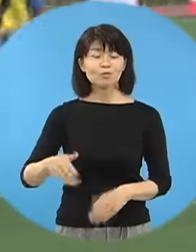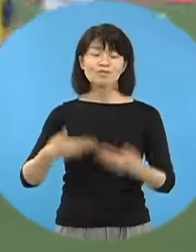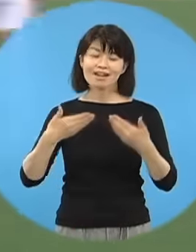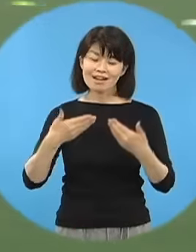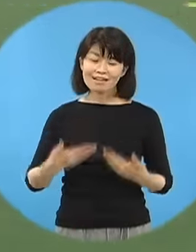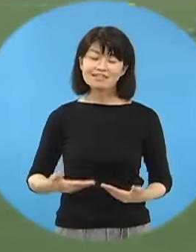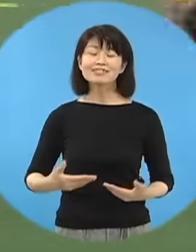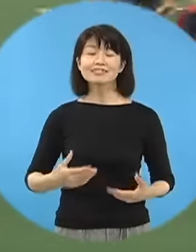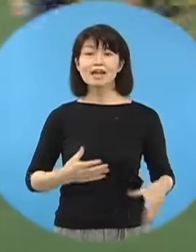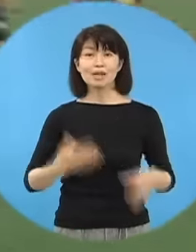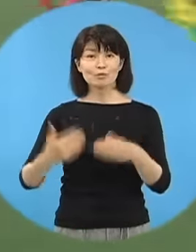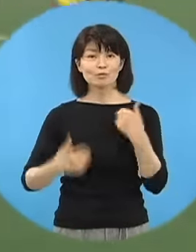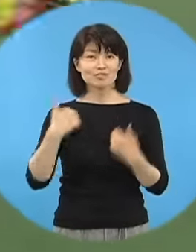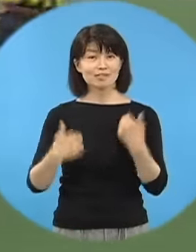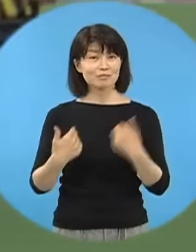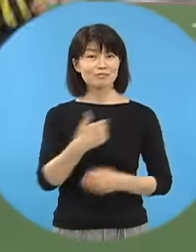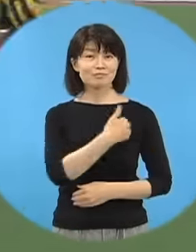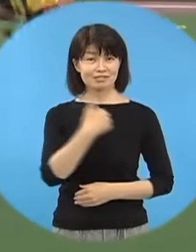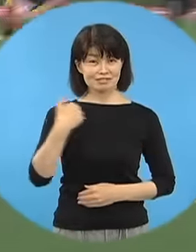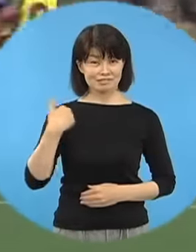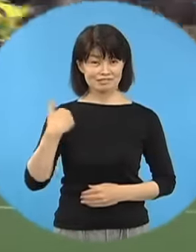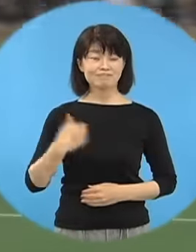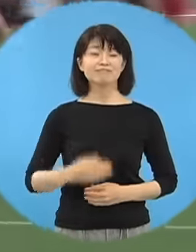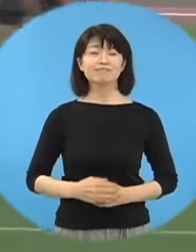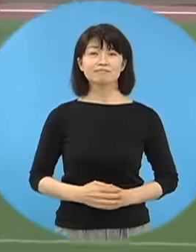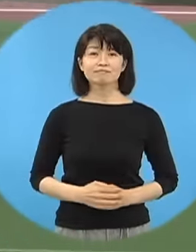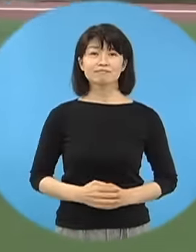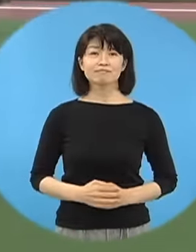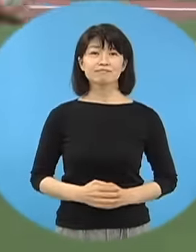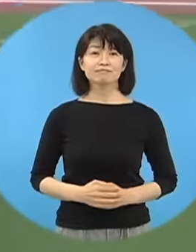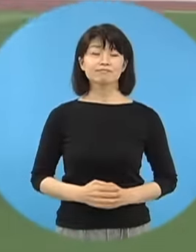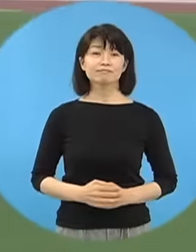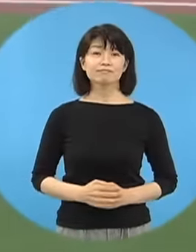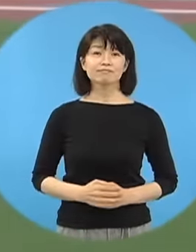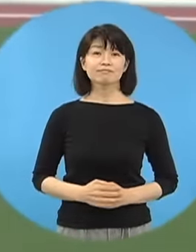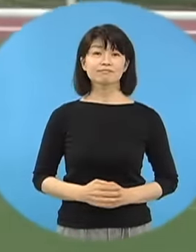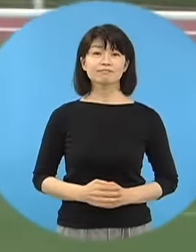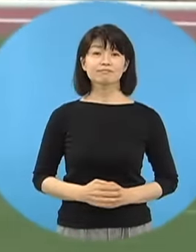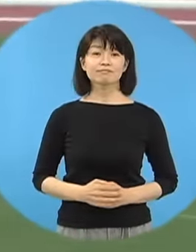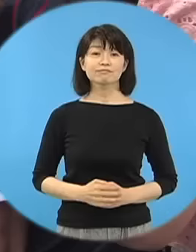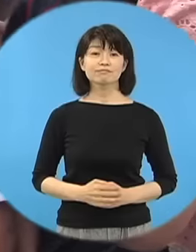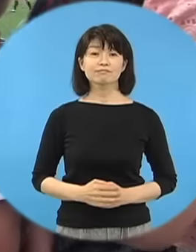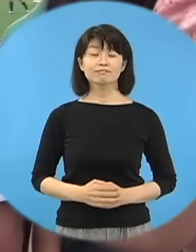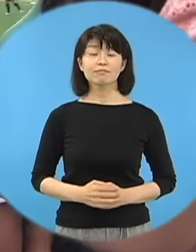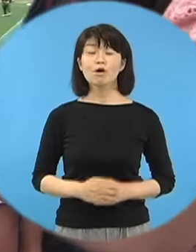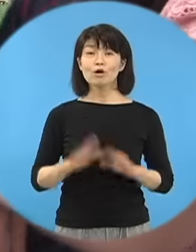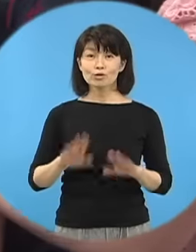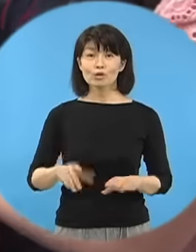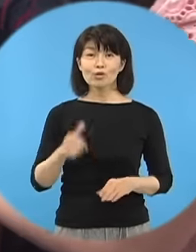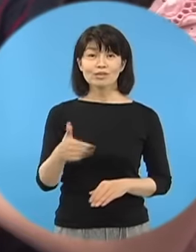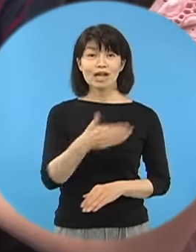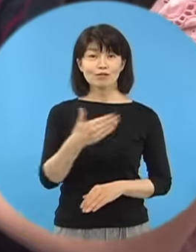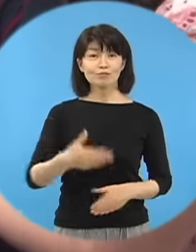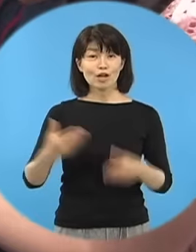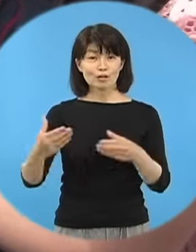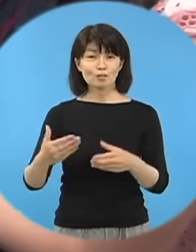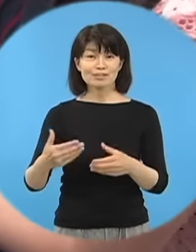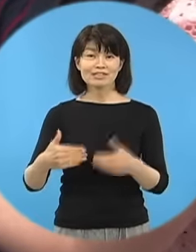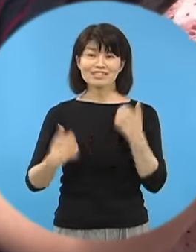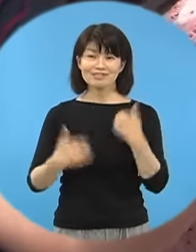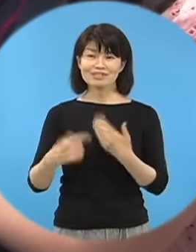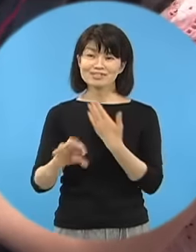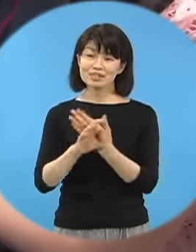ため小さな子供でも安全にラグビーを楽しむことができますタグラグーのどんなところが好きです